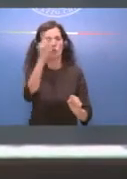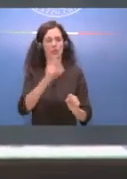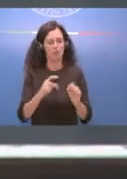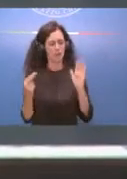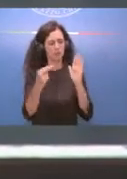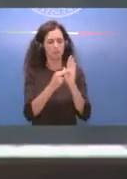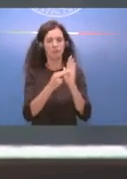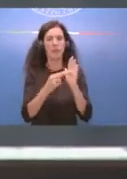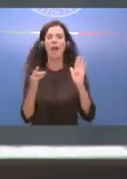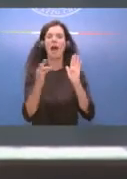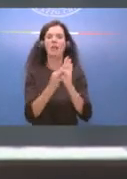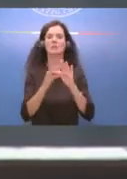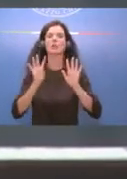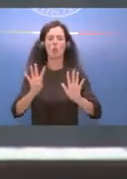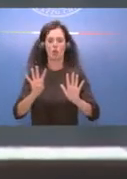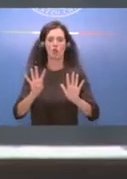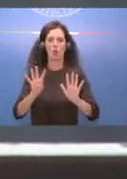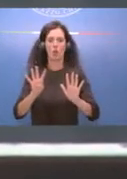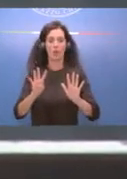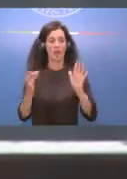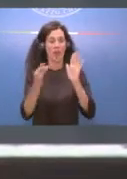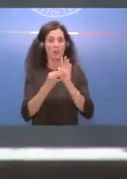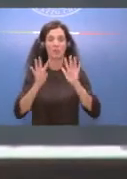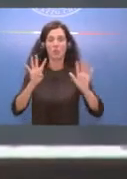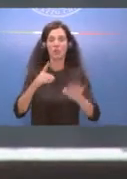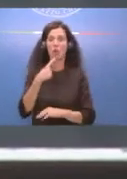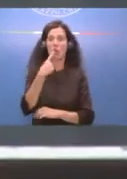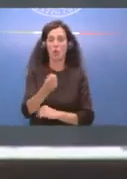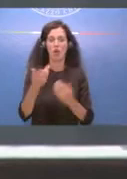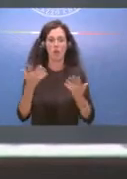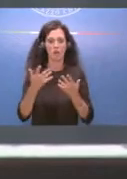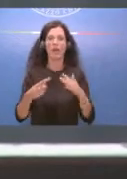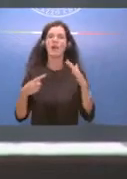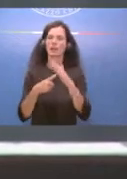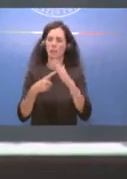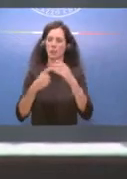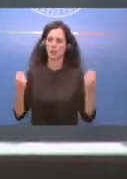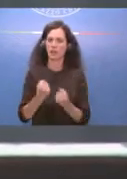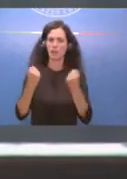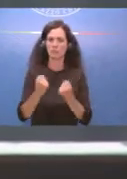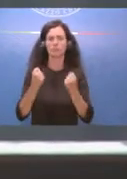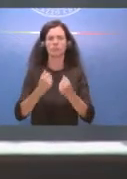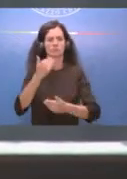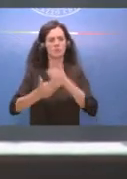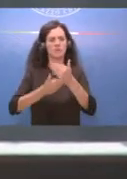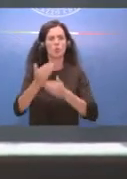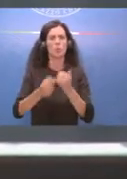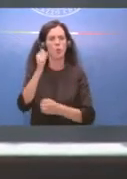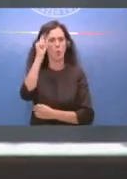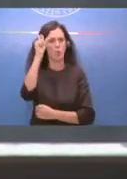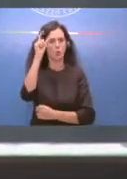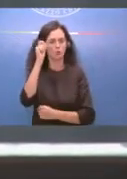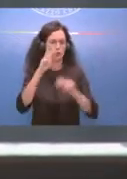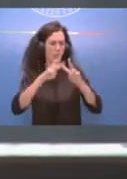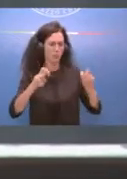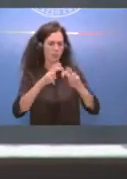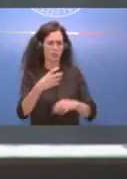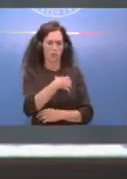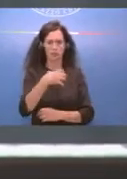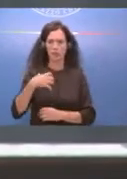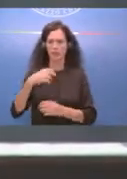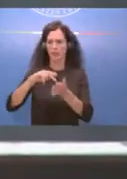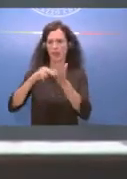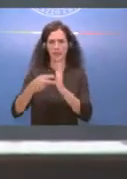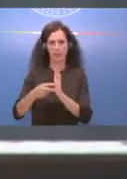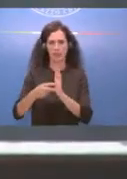l'articolo 9 che recita la repubblica promuove lo sviluppo della cultura e la ricerca scientifica e tecnica